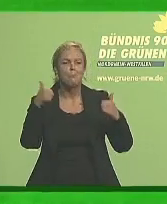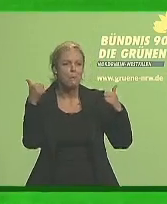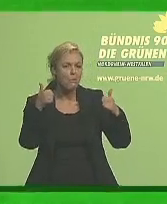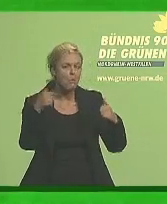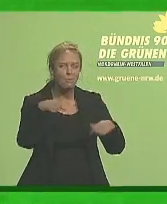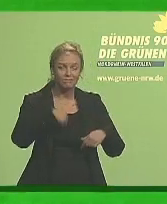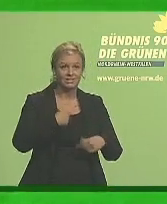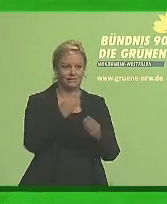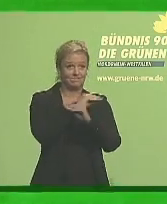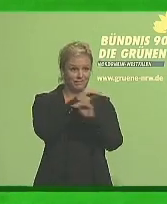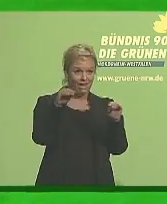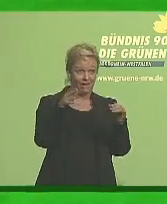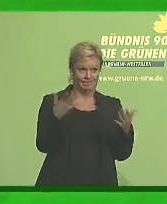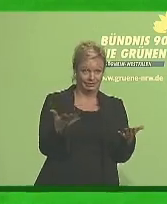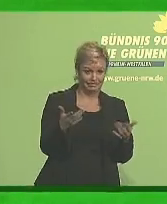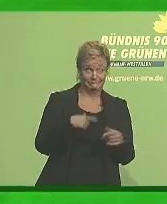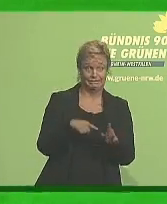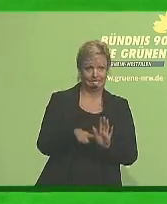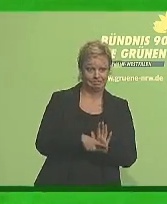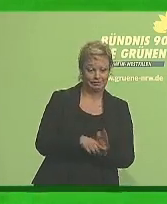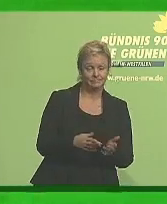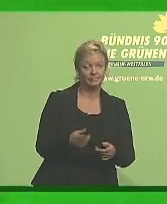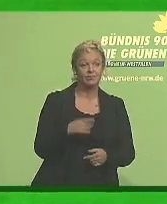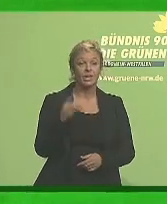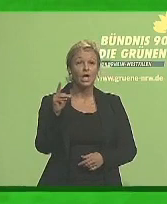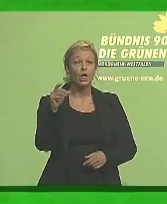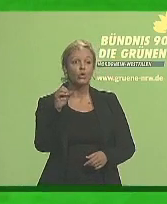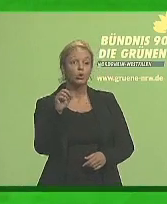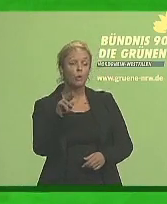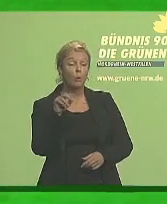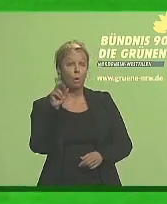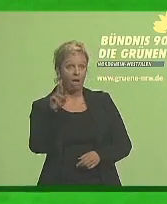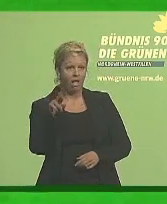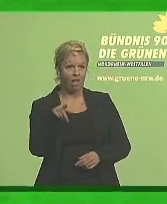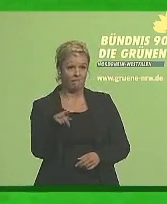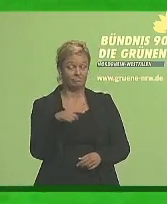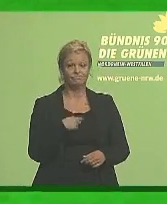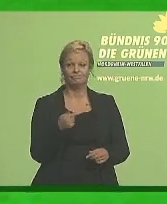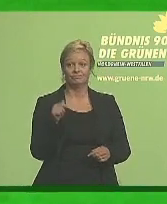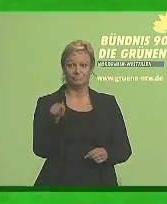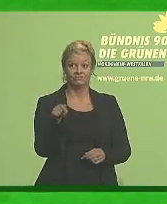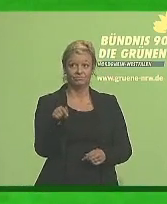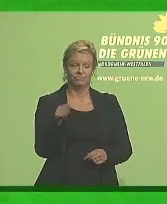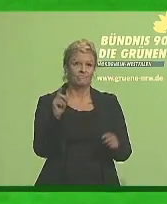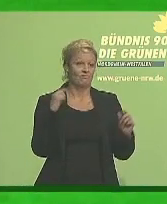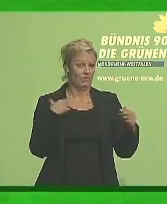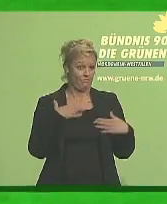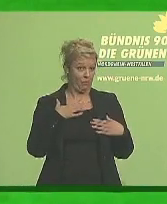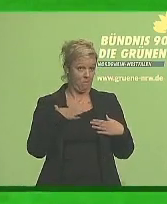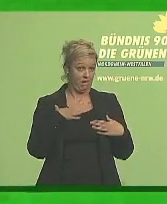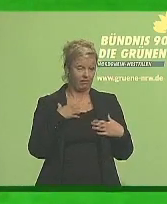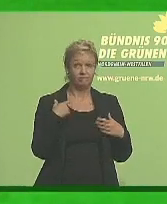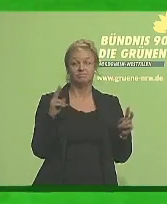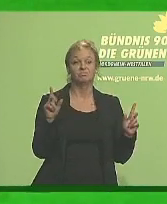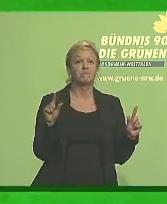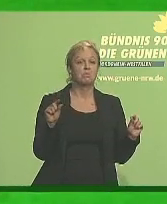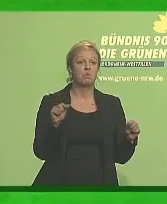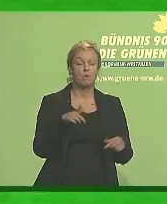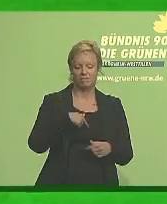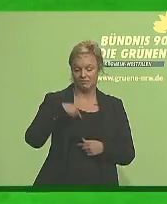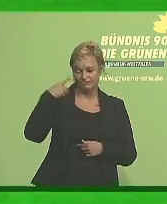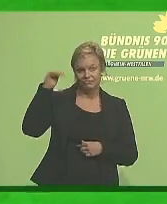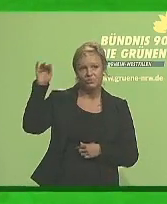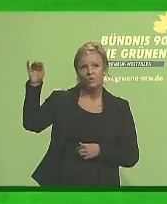setzen. Doha steht dafür, dass es doch noch schlimmer kommen konnte, als wir es